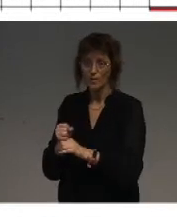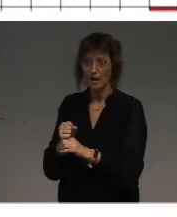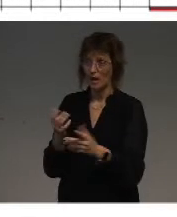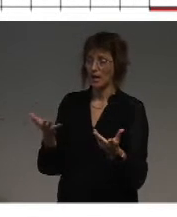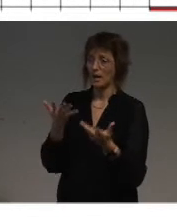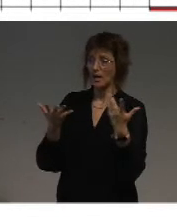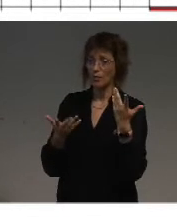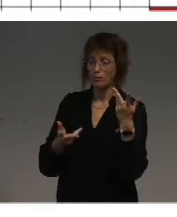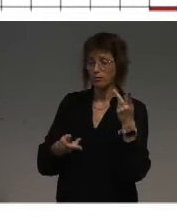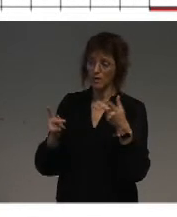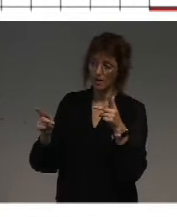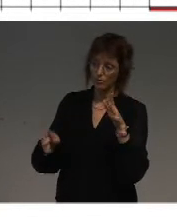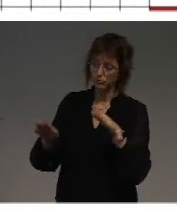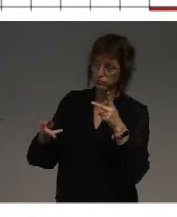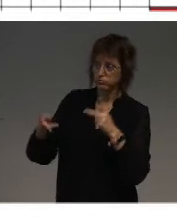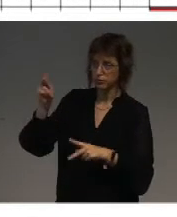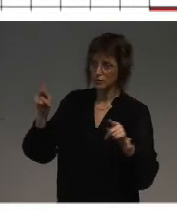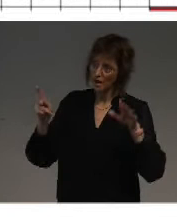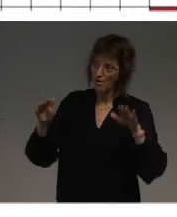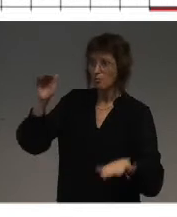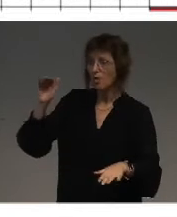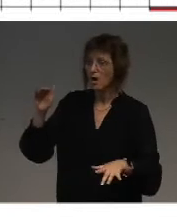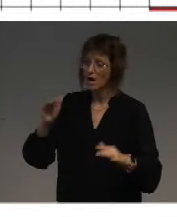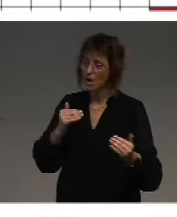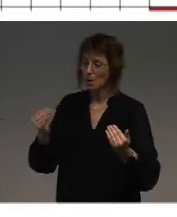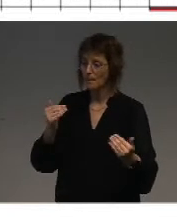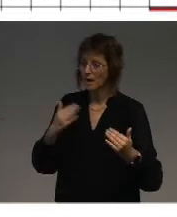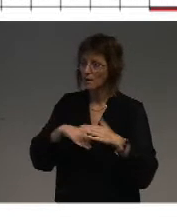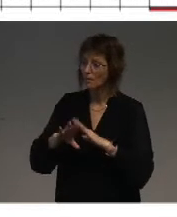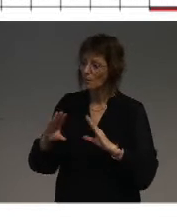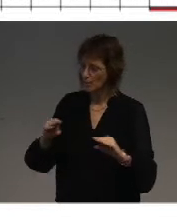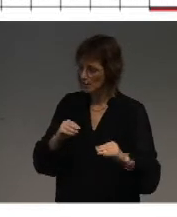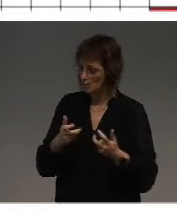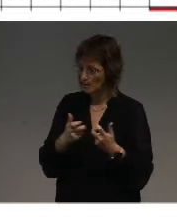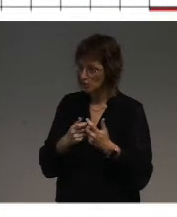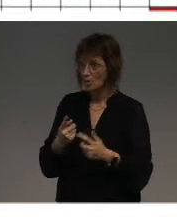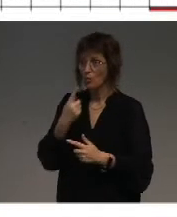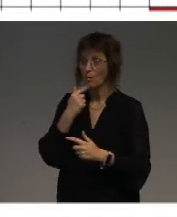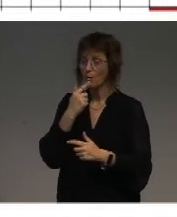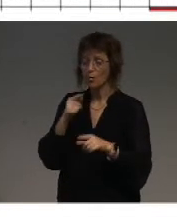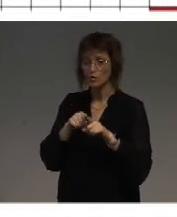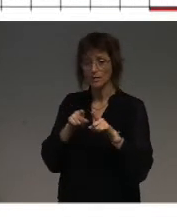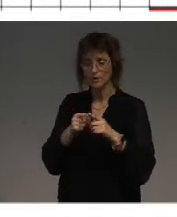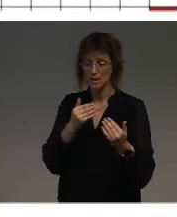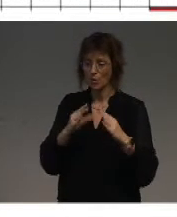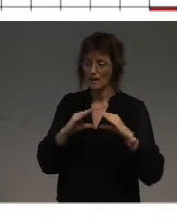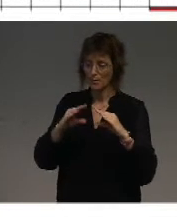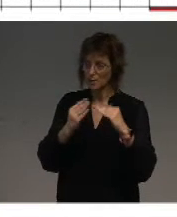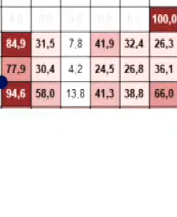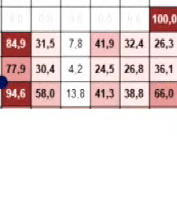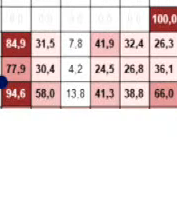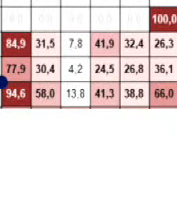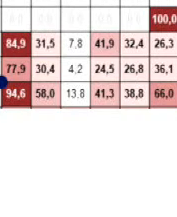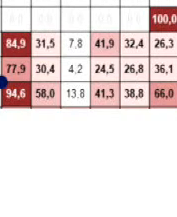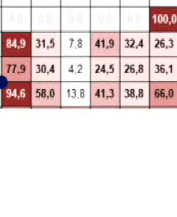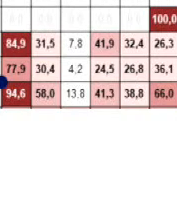par rapport en fait à la population étudiée. Donc en rouge, c'est quand c'est supérieur à la population étudiée, et en bleu, c'est quand c'est